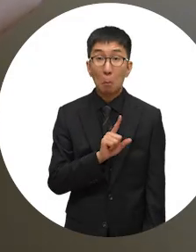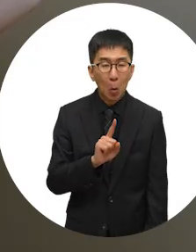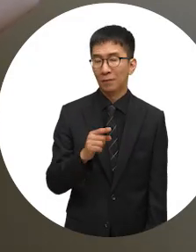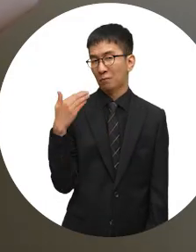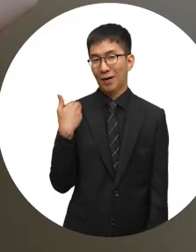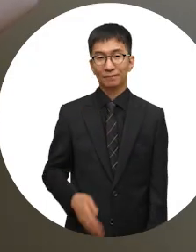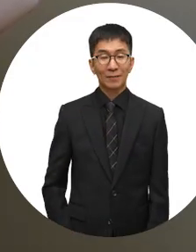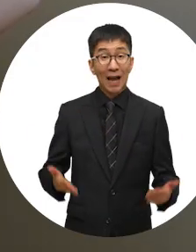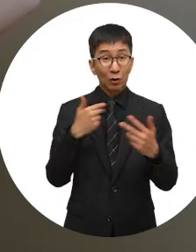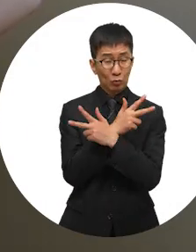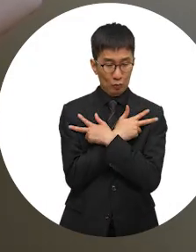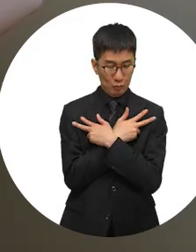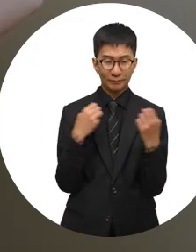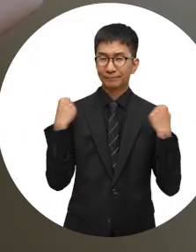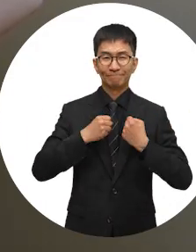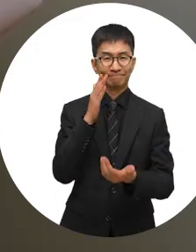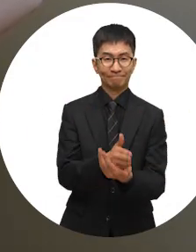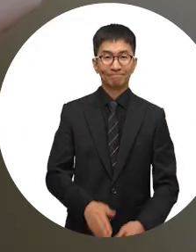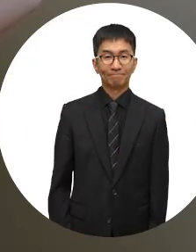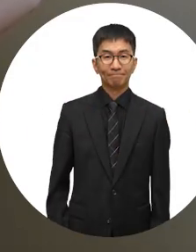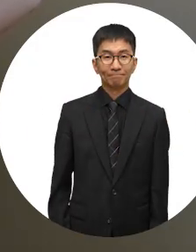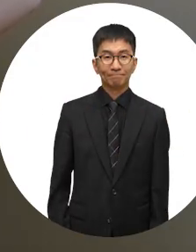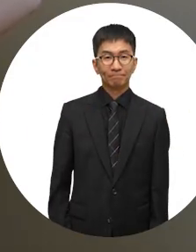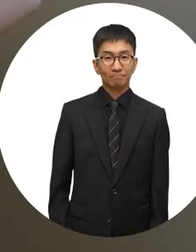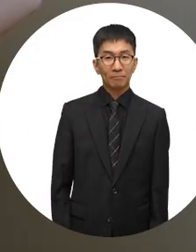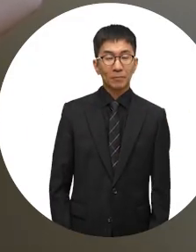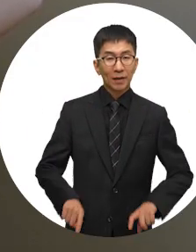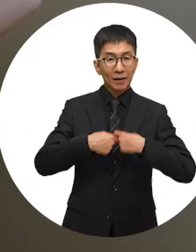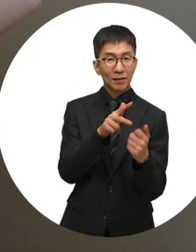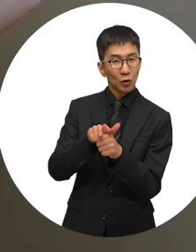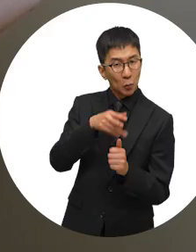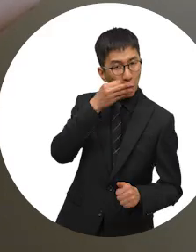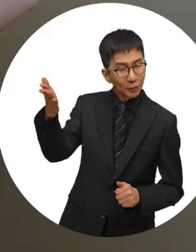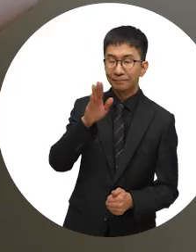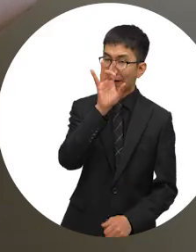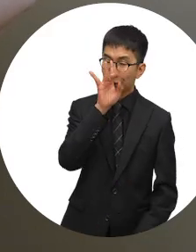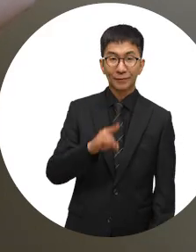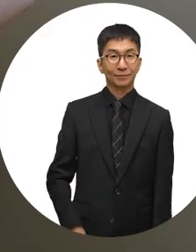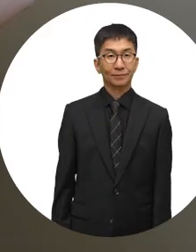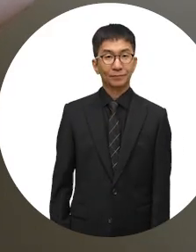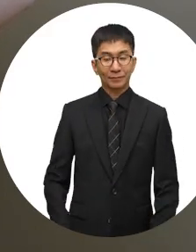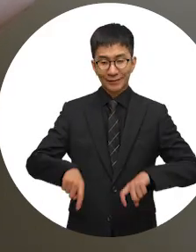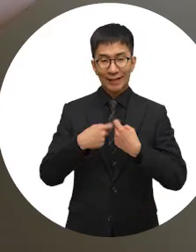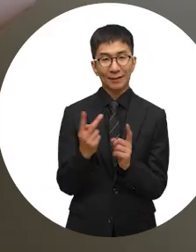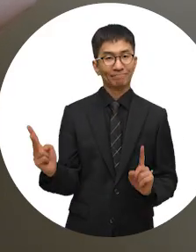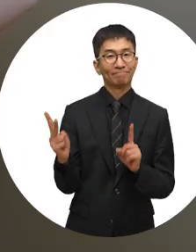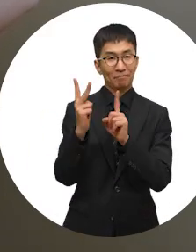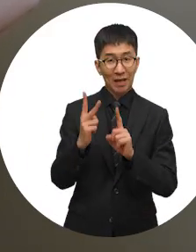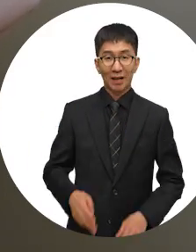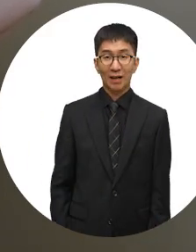금지되며 지원자의 개인정보가 면접위원에게 노출되지 않도록 유의하셔야 합니다. 면접은 개별 면접